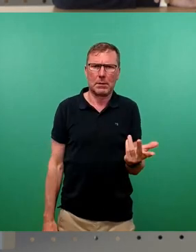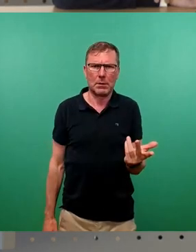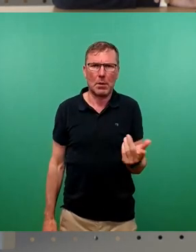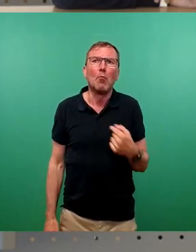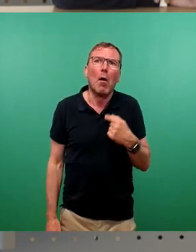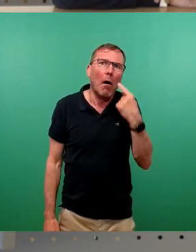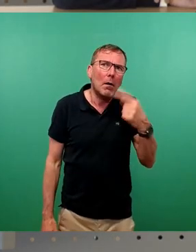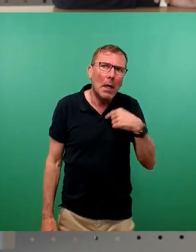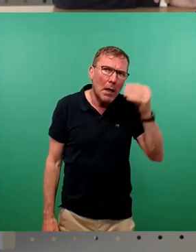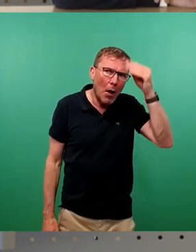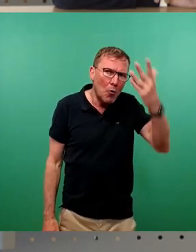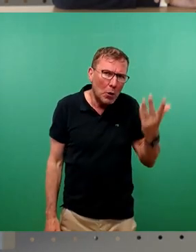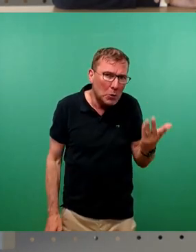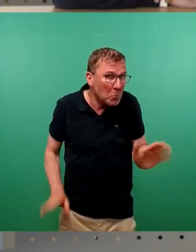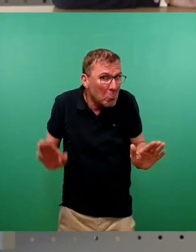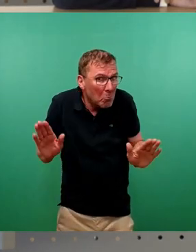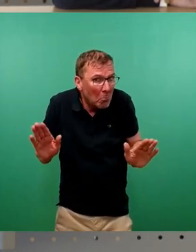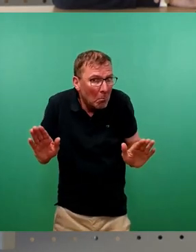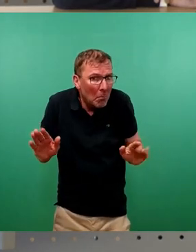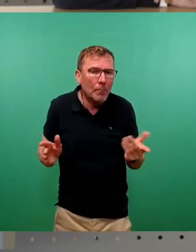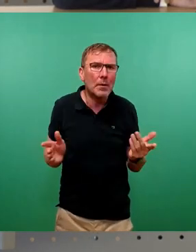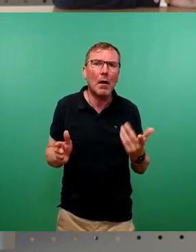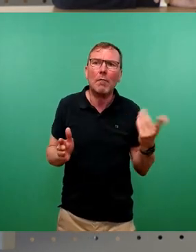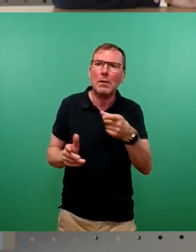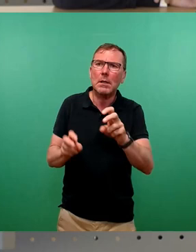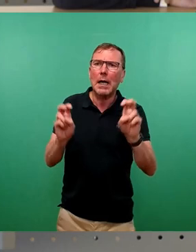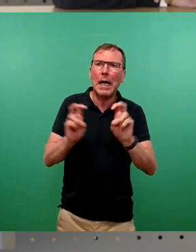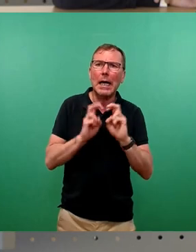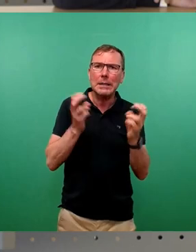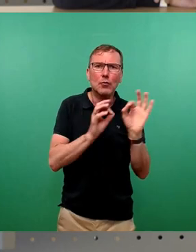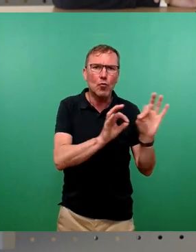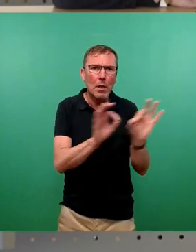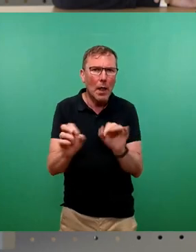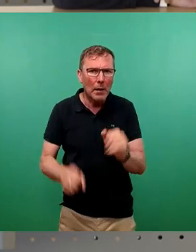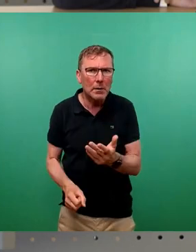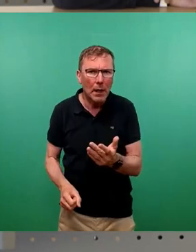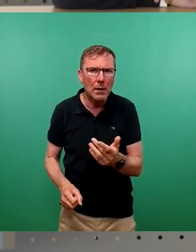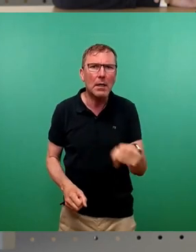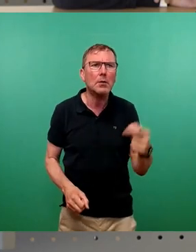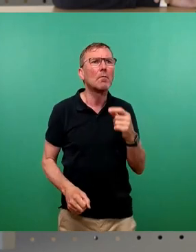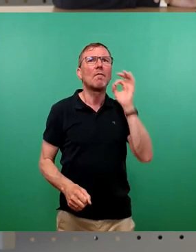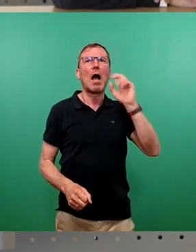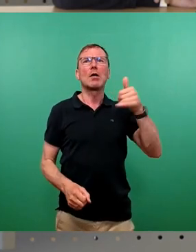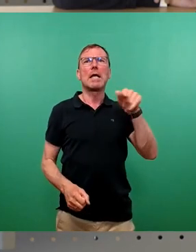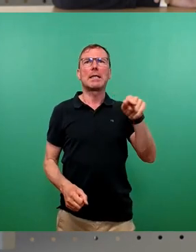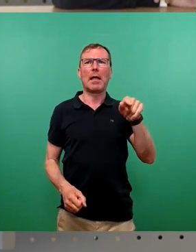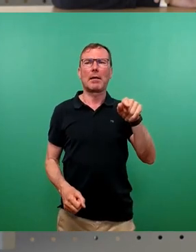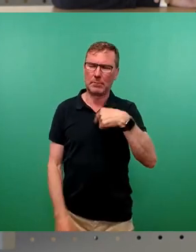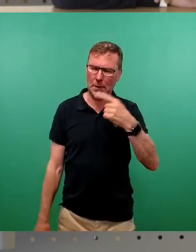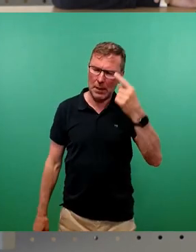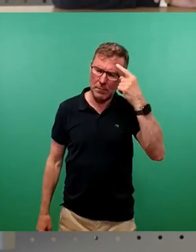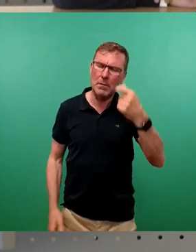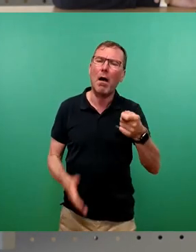Sitzung gut leitet, vielleicht. Und dann kommt jetzt plötzlich Frau Jeniken und da erinnere ich mich an den